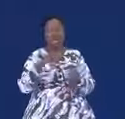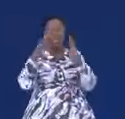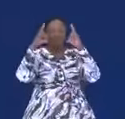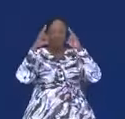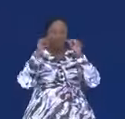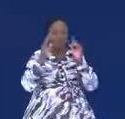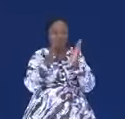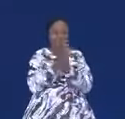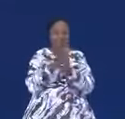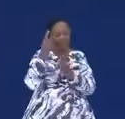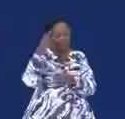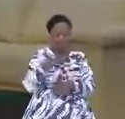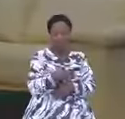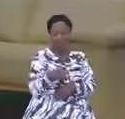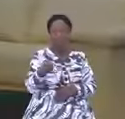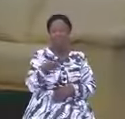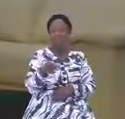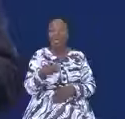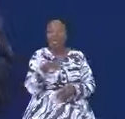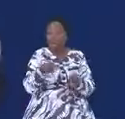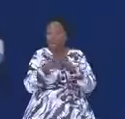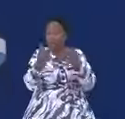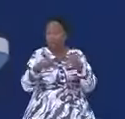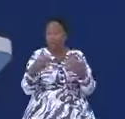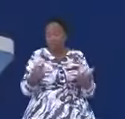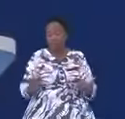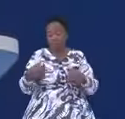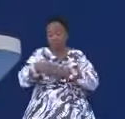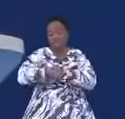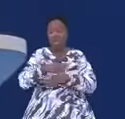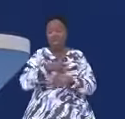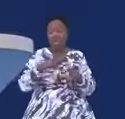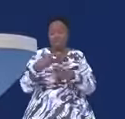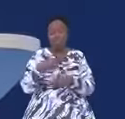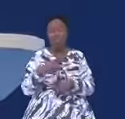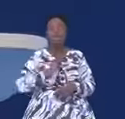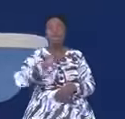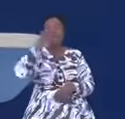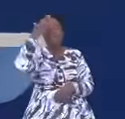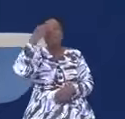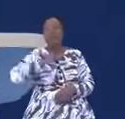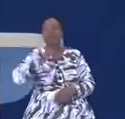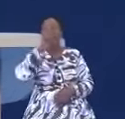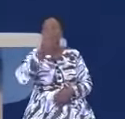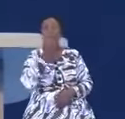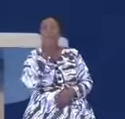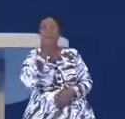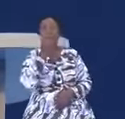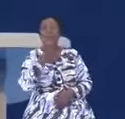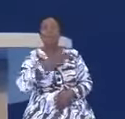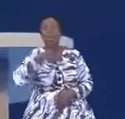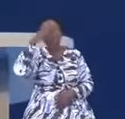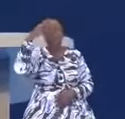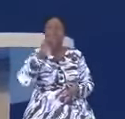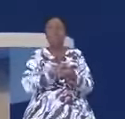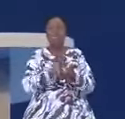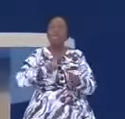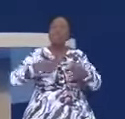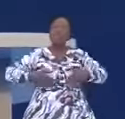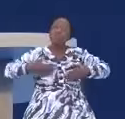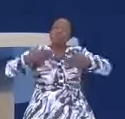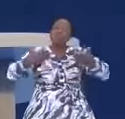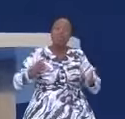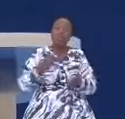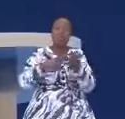soir et tu dis je sais que j'ai mal fait et pour cela je ponds fait ce que j'ai fait le